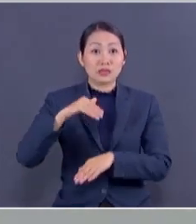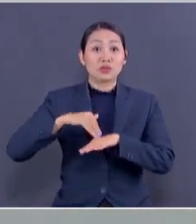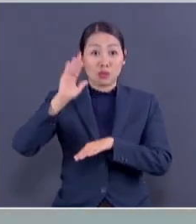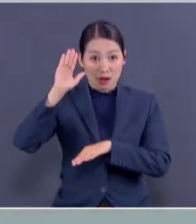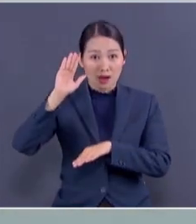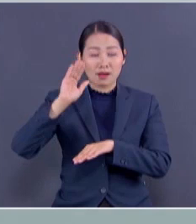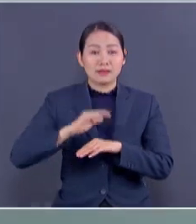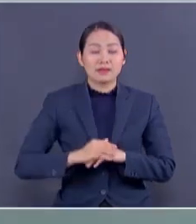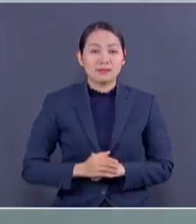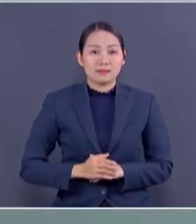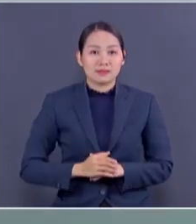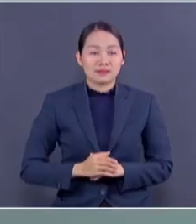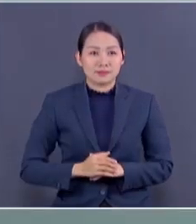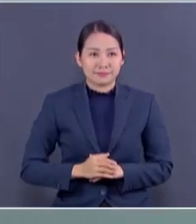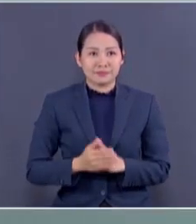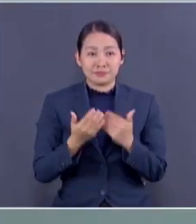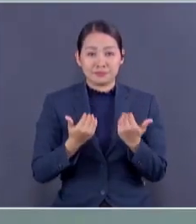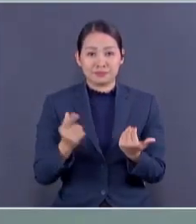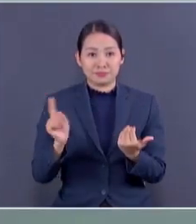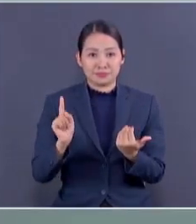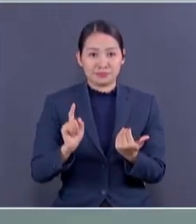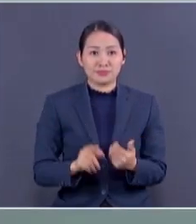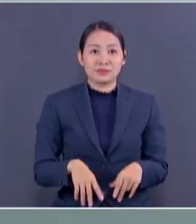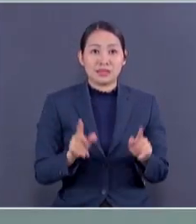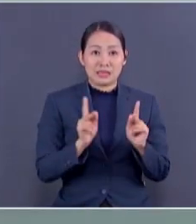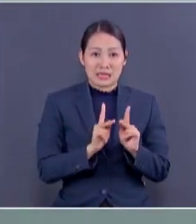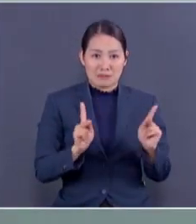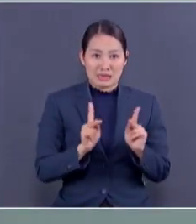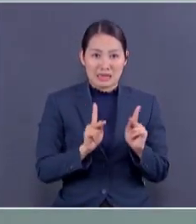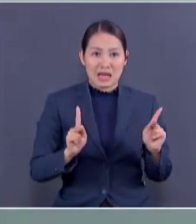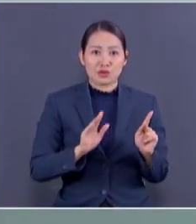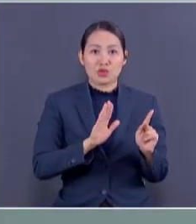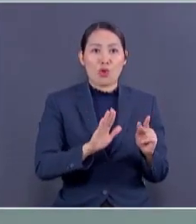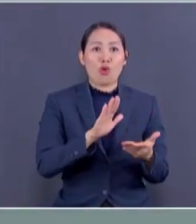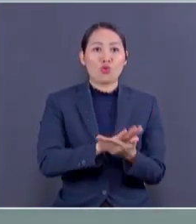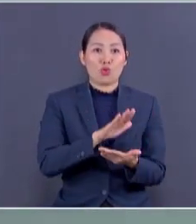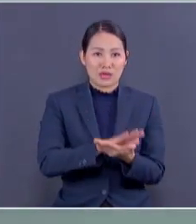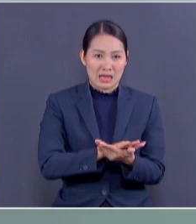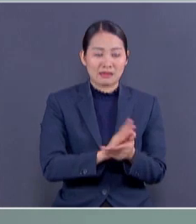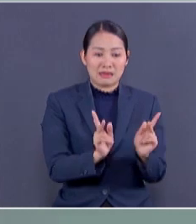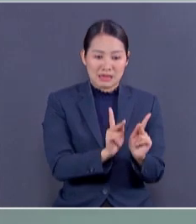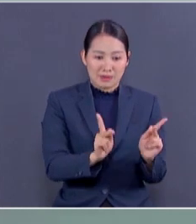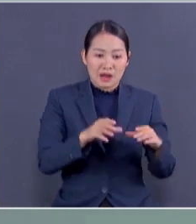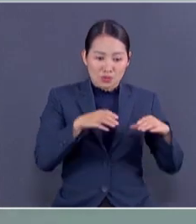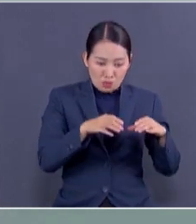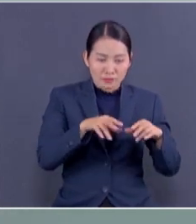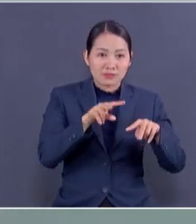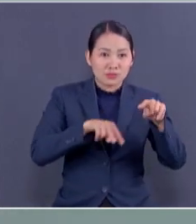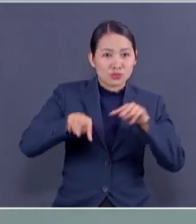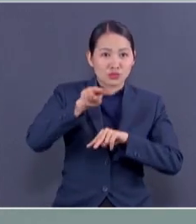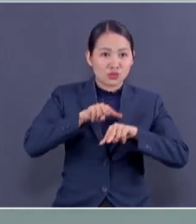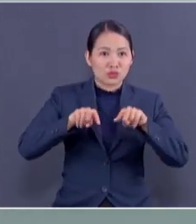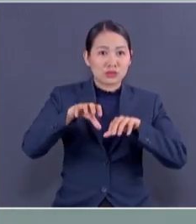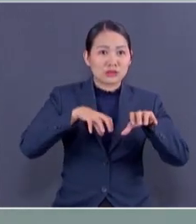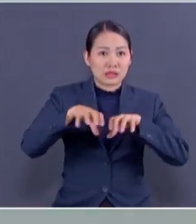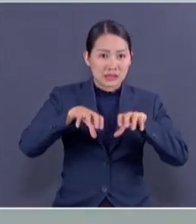2,392,244.69 บาทนะครับซึ่งทางโรงเรียนเองได้ตั้งคณะกรรมการขึ้นมา1ชุดเพื่อบริหารจัดการเงินทั้งหมดก้อนนี้แล้วก็ยังไม่ได้มีการมอบให้ญาติฝ่ายไหนนะ